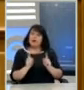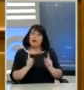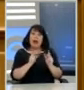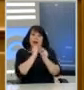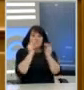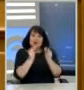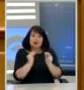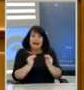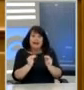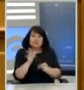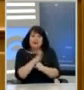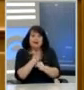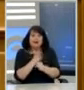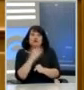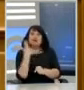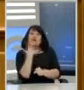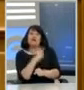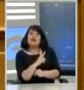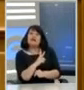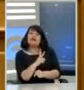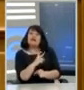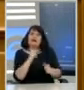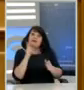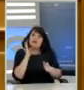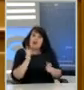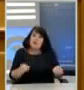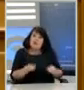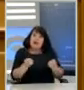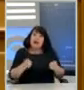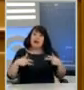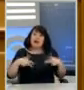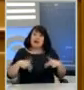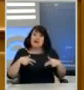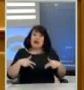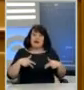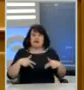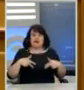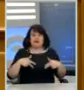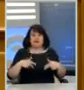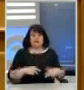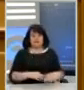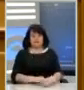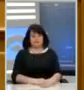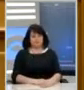των καταστροφικών επιλογών της σημερινής κυβέρνησης.